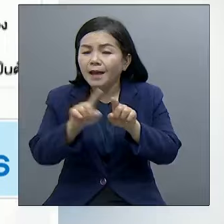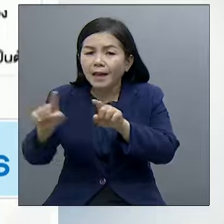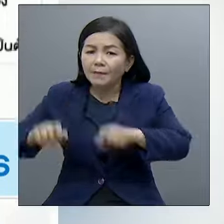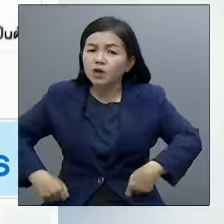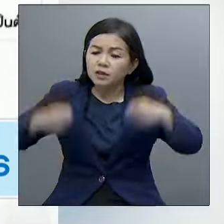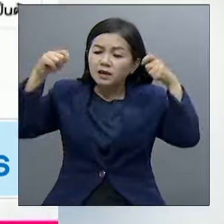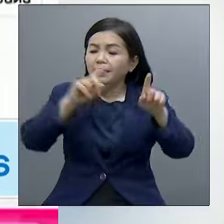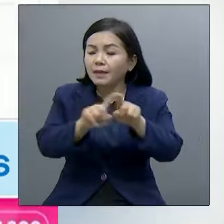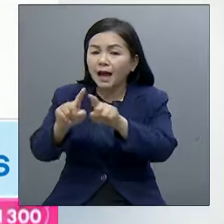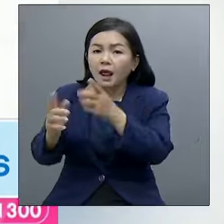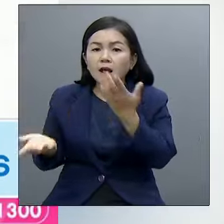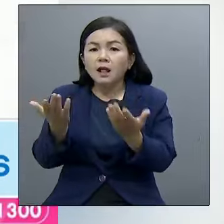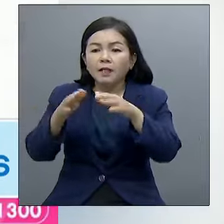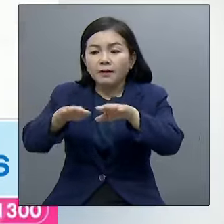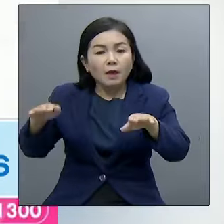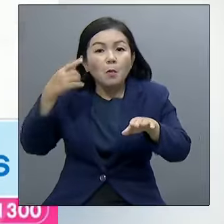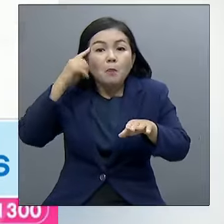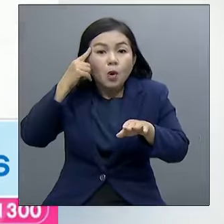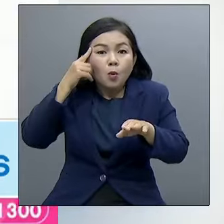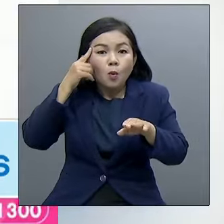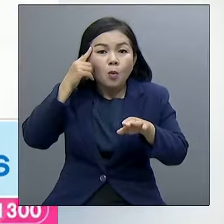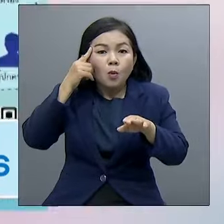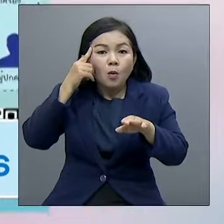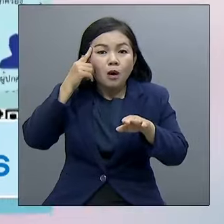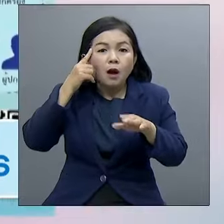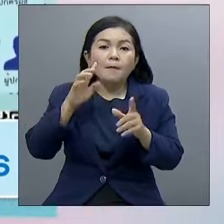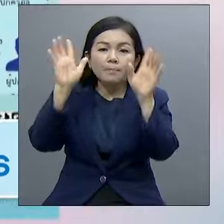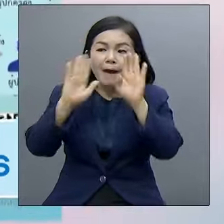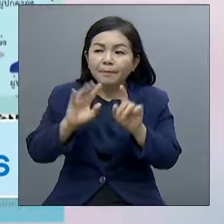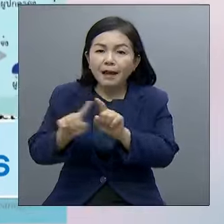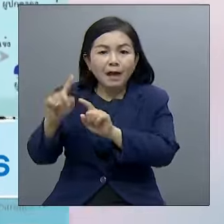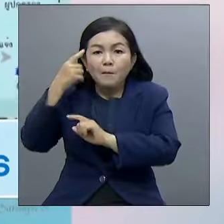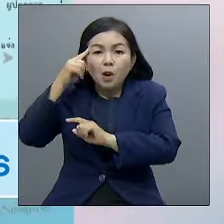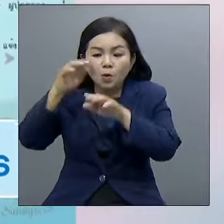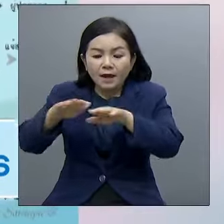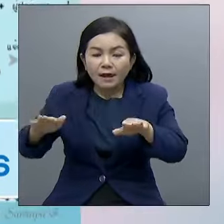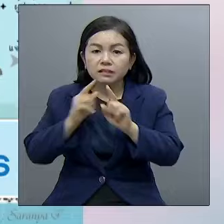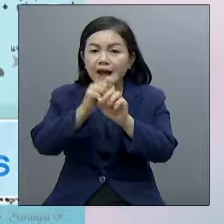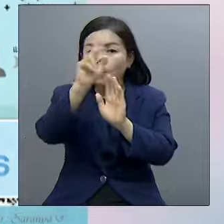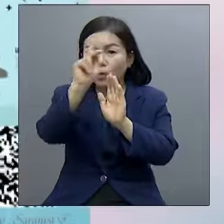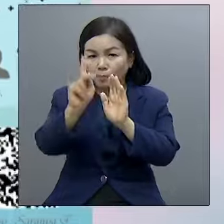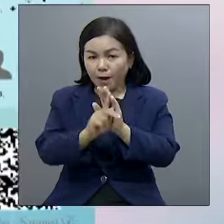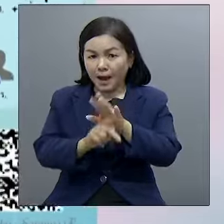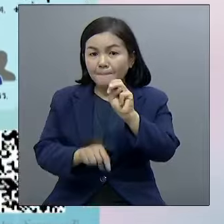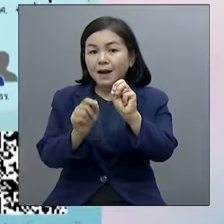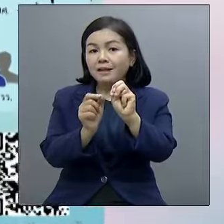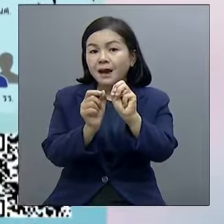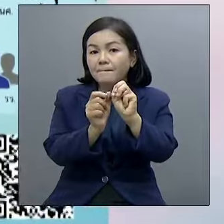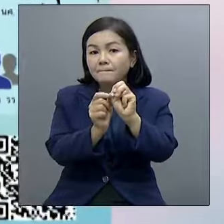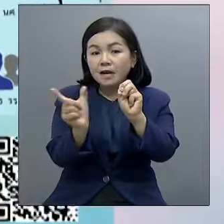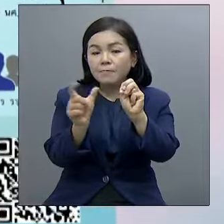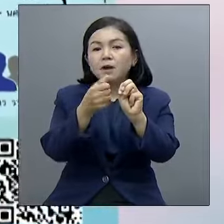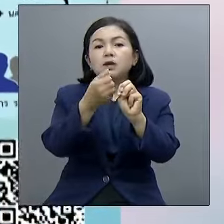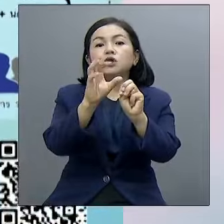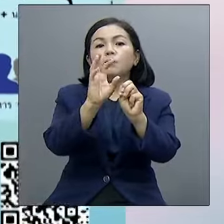ใจก่อนว่าเด็กเนี่ยบางทีเขาไม่รู้หรอกว่าอันนี้มันเหมาะไม่เหมาะเพราะฉะนั้นกฎหมายเนี่ยนะครับในมาตรา26เนี่ยของพรบฉบับนี้เนี่ยเขาเขียนไว้ชัดเลย